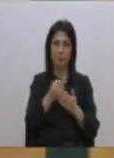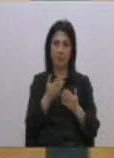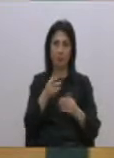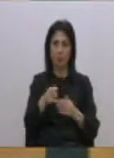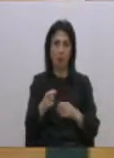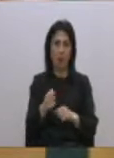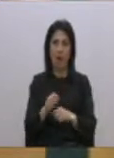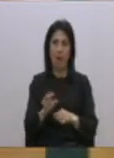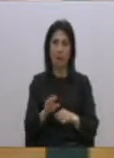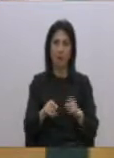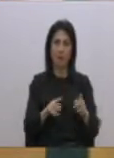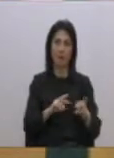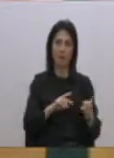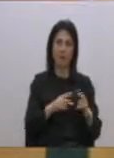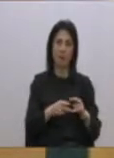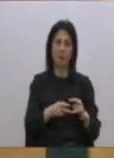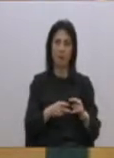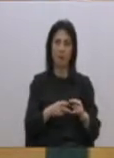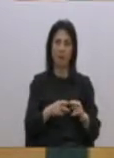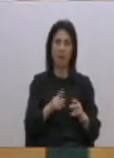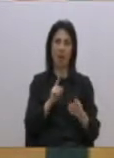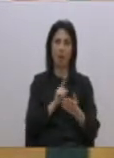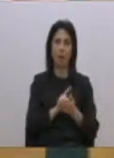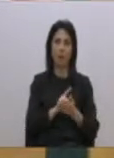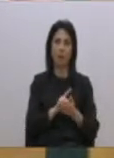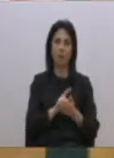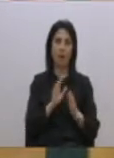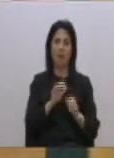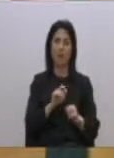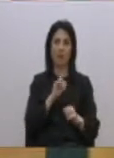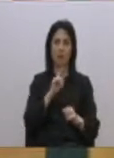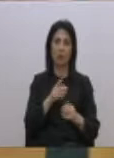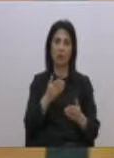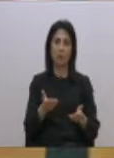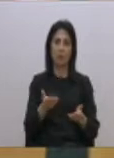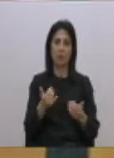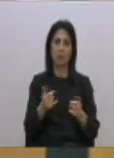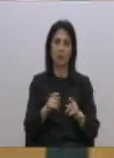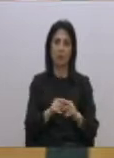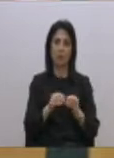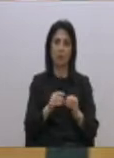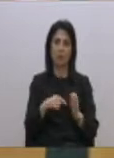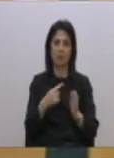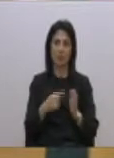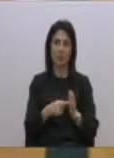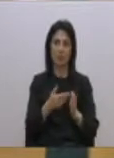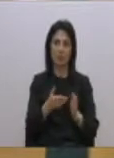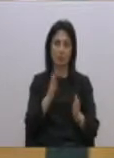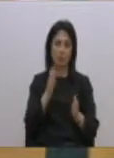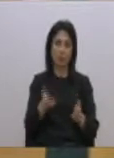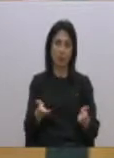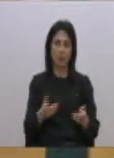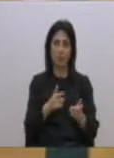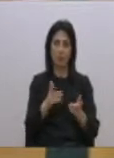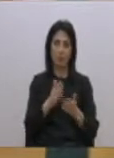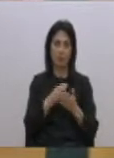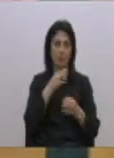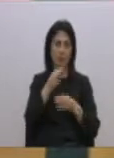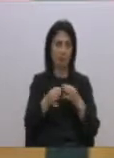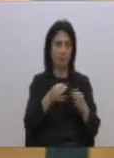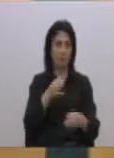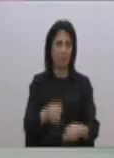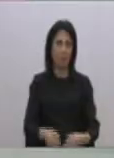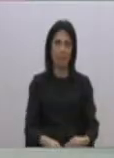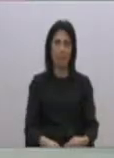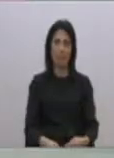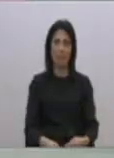ეს არ გაკეთდება, ეს ცვლილებები ამ ცვლილებებს იმ ხარს არ დაუჭერენ და ალბათ ხვივე შეკითხვებს დასვამენ. სადვა რომ გიპასუხოთ. დიდი